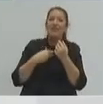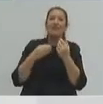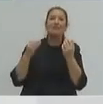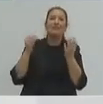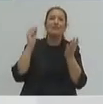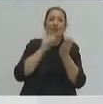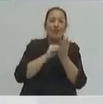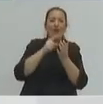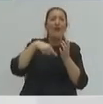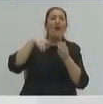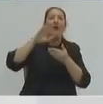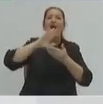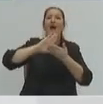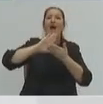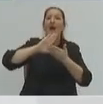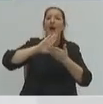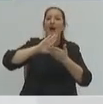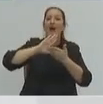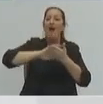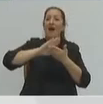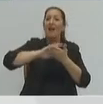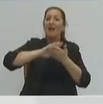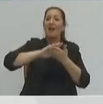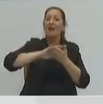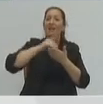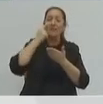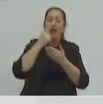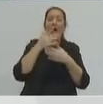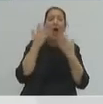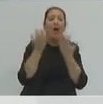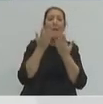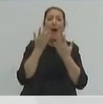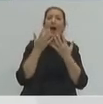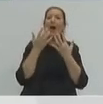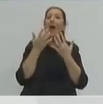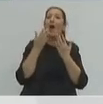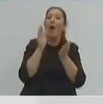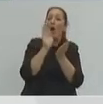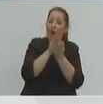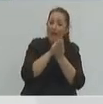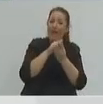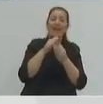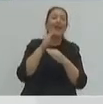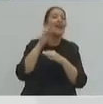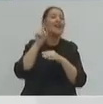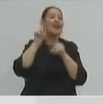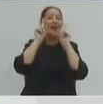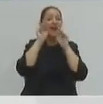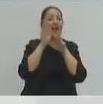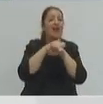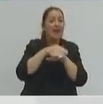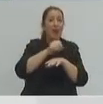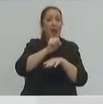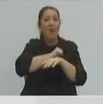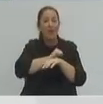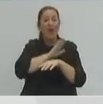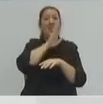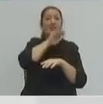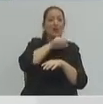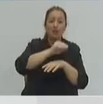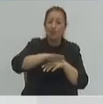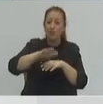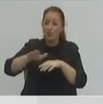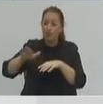arkadaşlarımıza da yaranamıyoruz. Ama halisane duygularla köpekten, kediden korkan yaşlılarımıza, çocuklarımıza, ebeveynlerimize